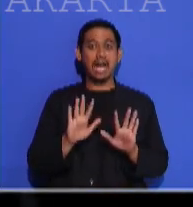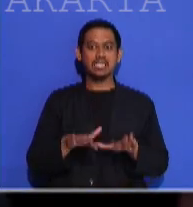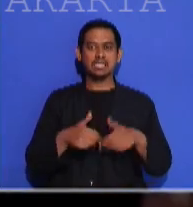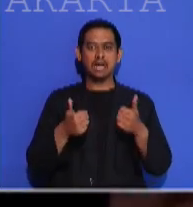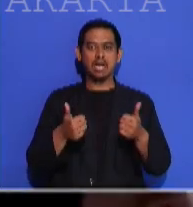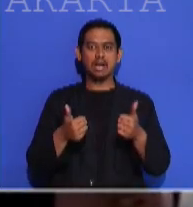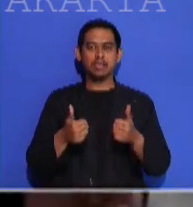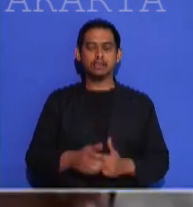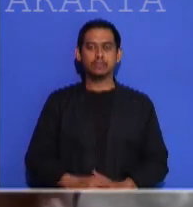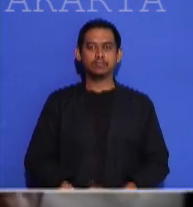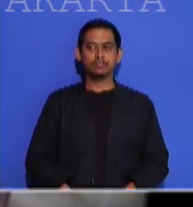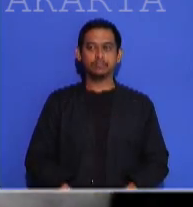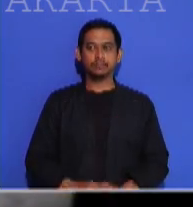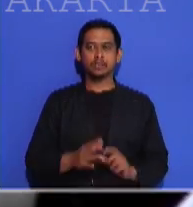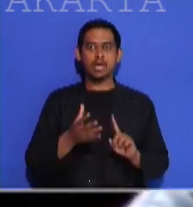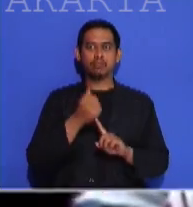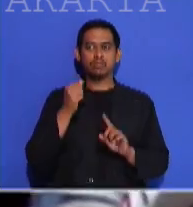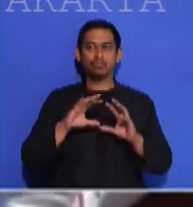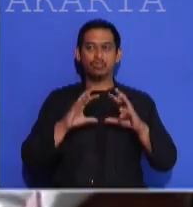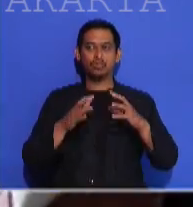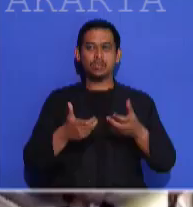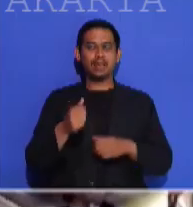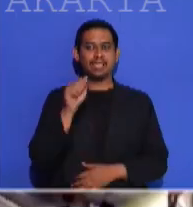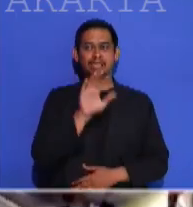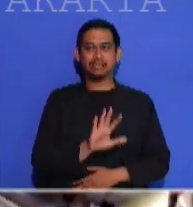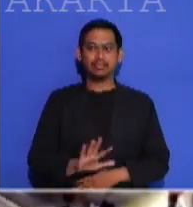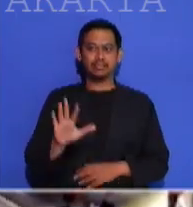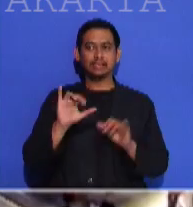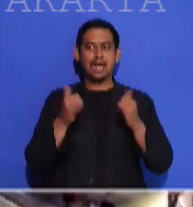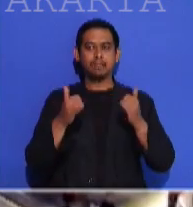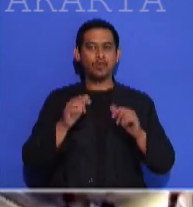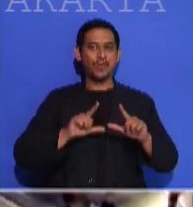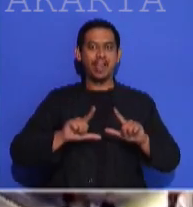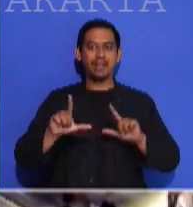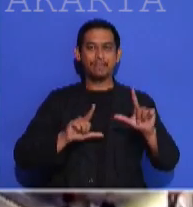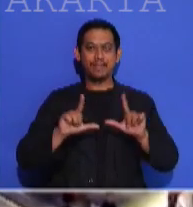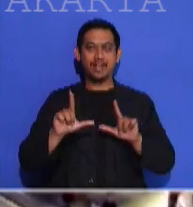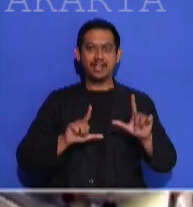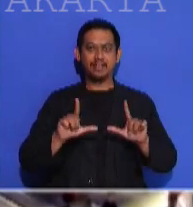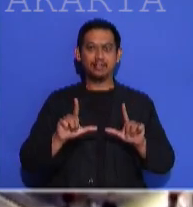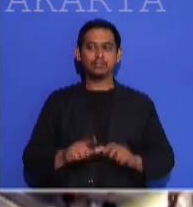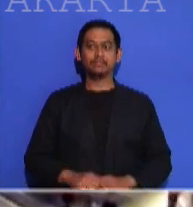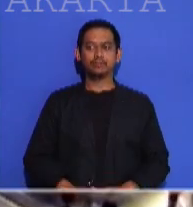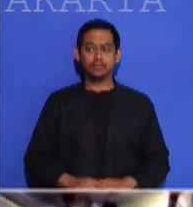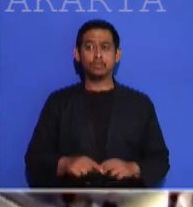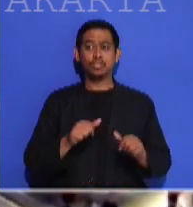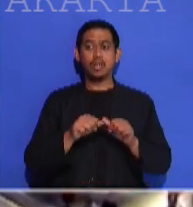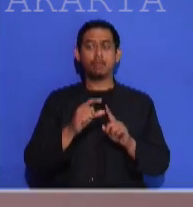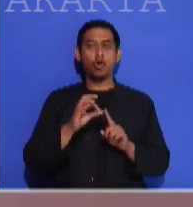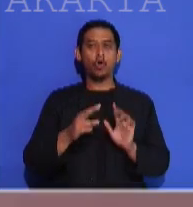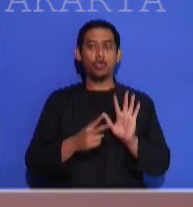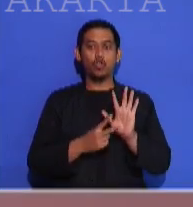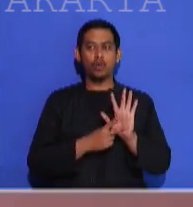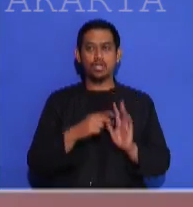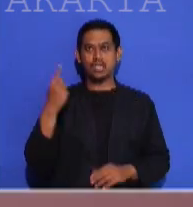rekor dunia mulai dari ajang Asian Games hingga Olimpiade sementara itu dalam Pek Olahraga Nasional kali